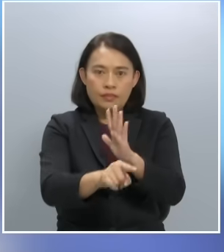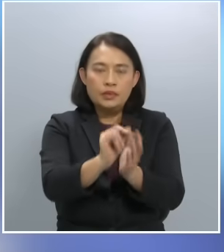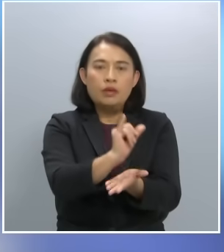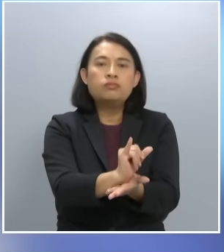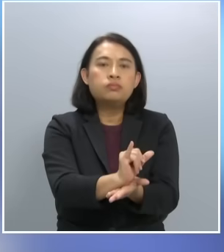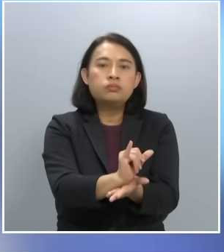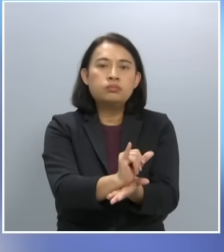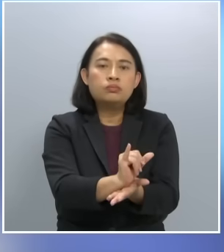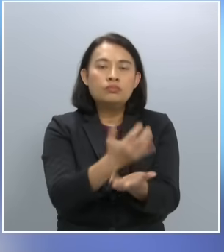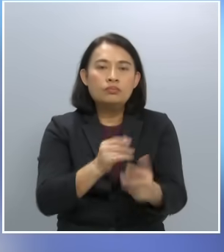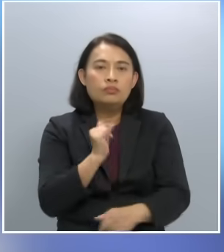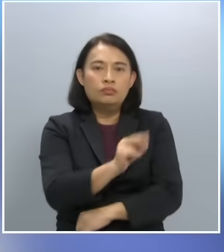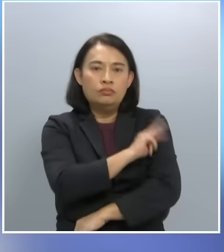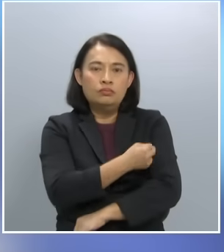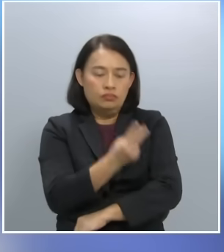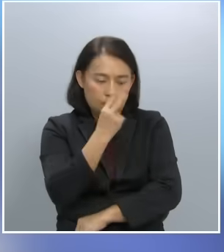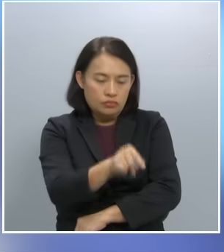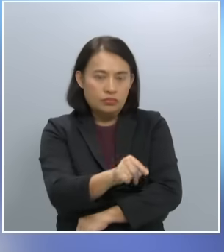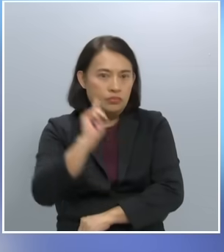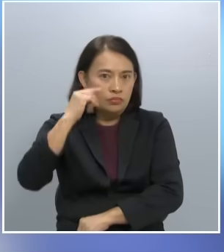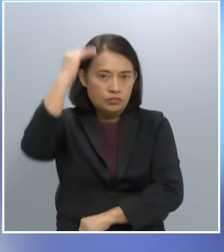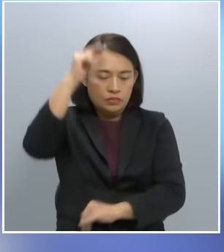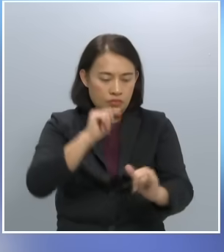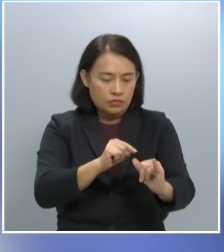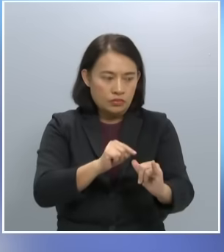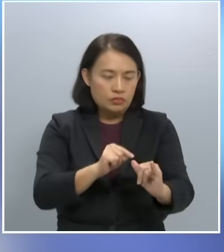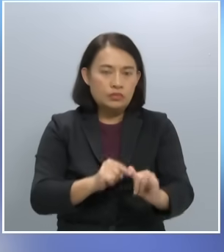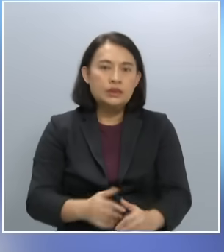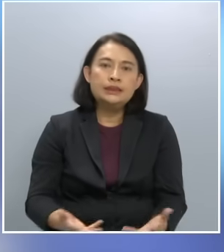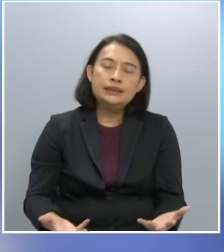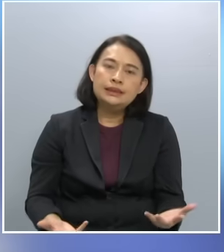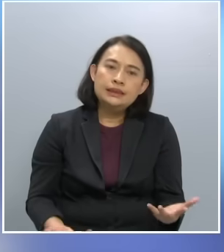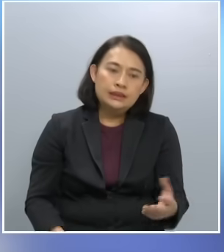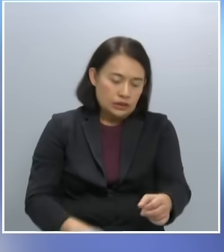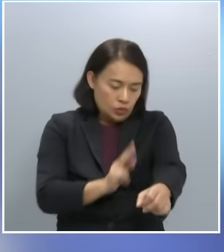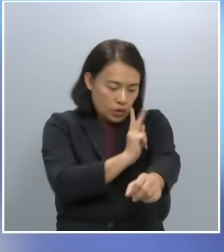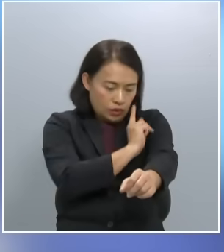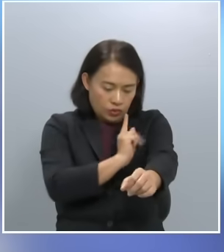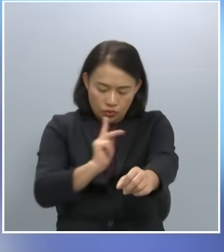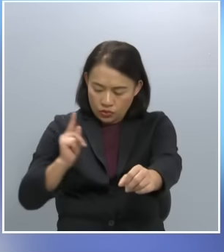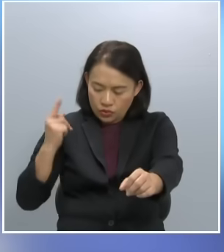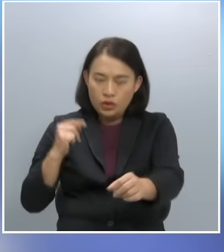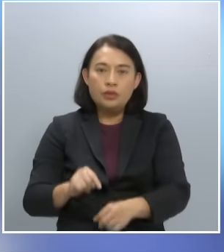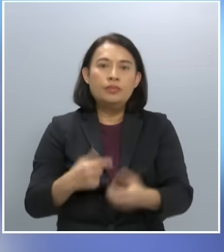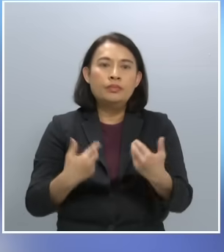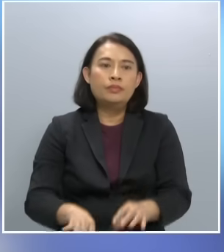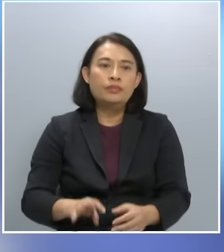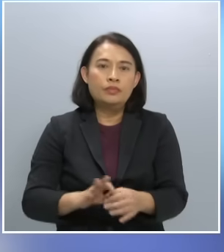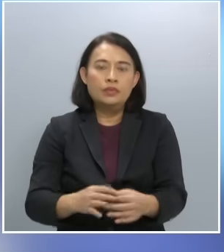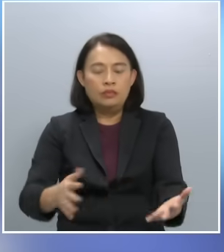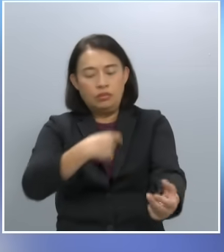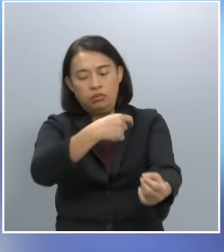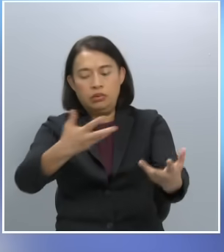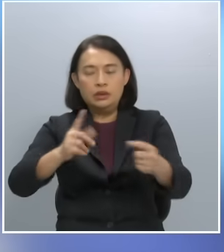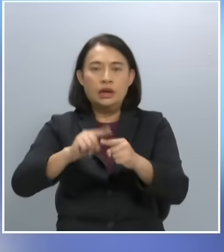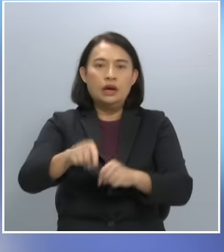หนูมาถึงโรงพยาบาลสภาพแรกที่เห็นพี่หนูแทบจะขาดใจตรงนั้นเลยคือพี่หนูเนี่ยตัวเขียวช้ำไปทั้งตัวนอนพันสายระยงระยาง